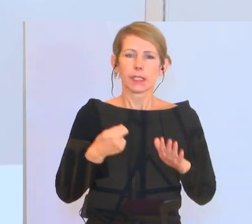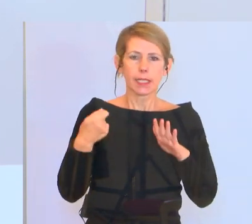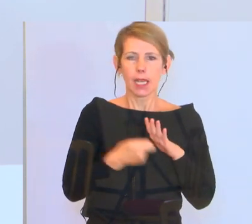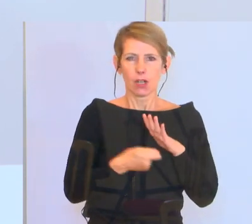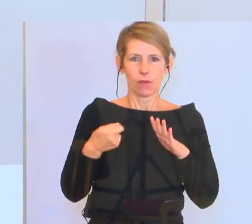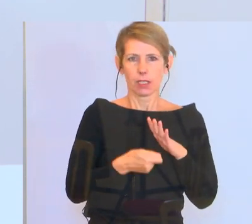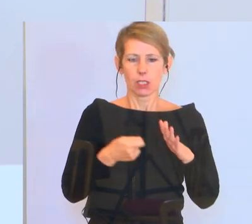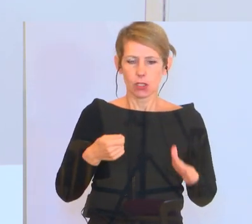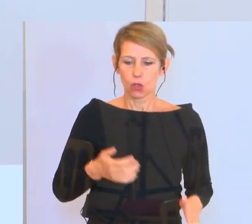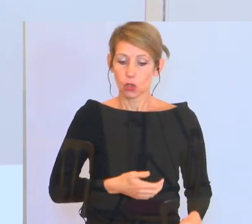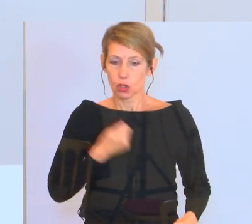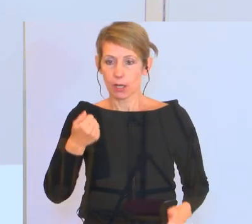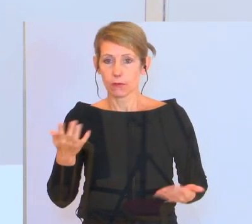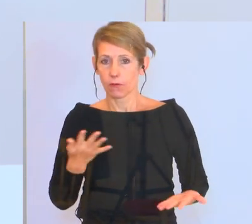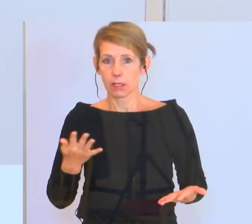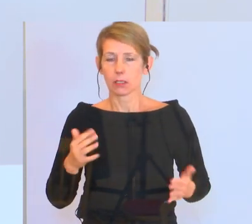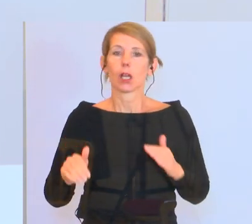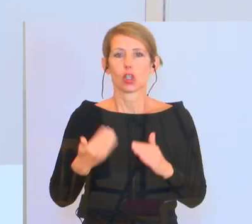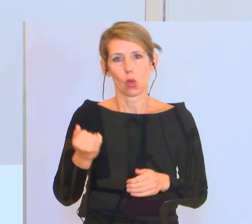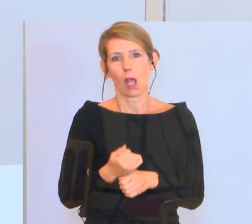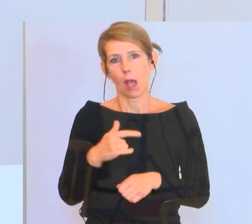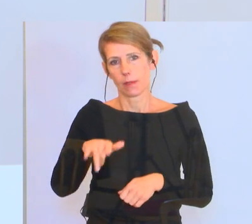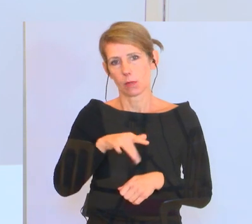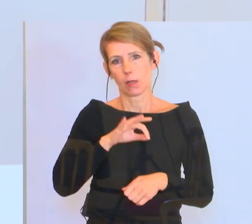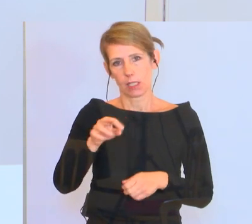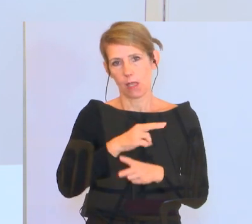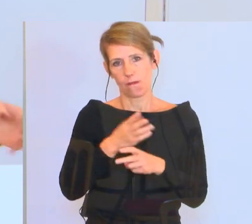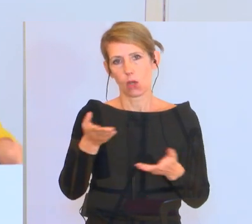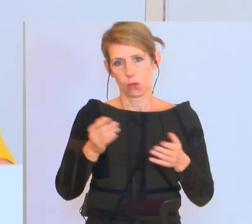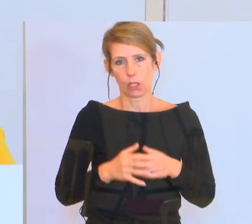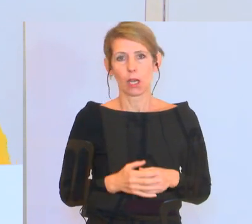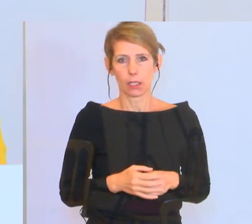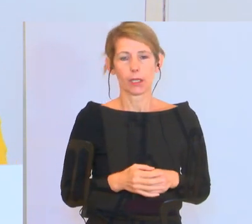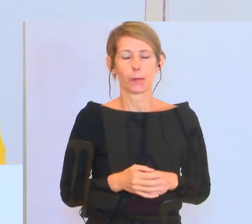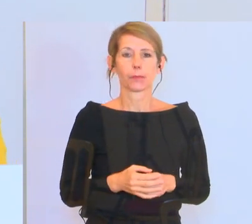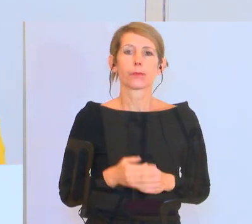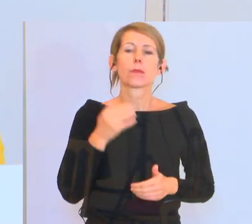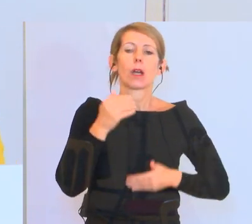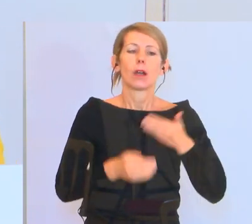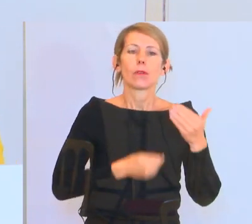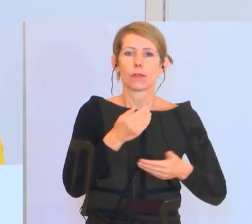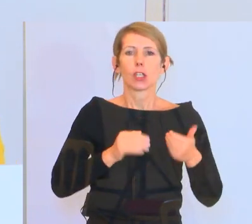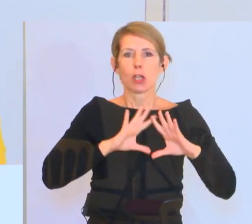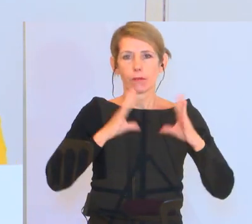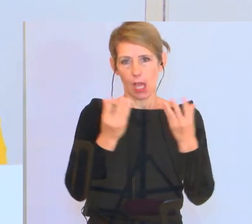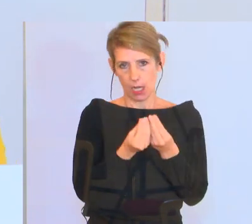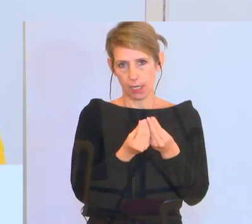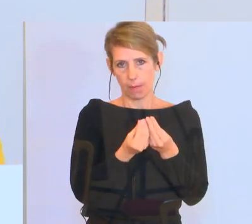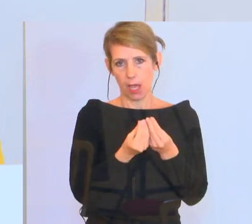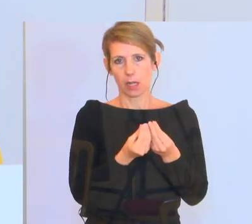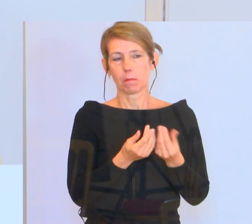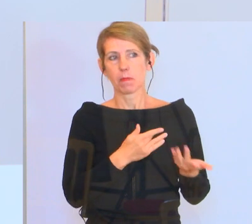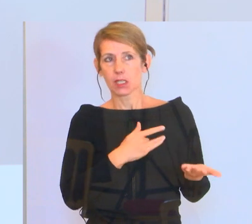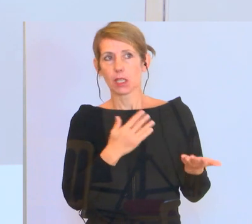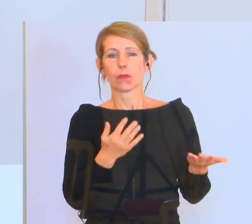und schafft neue Arbeitsplätze in Österreich. Was die Wirtschaft generell betrifft, so muss ich sagen,